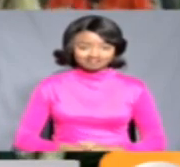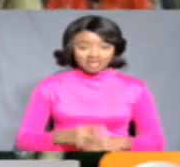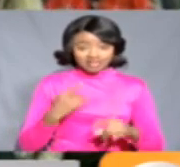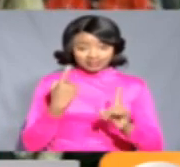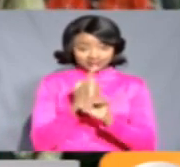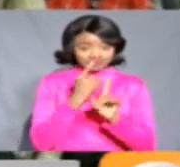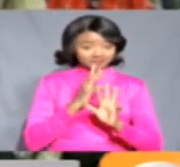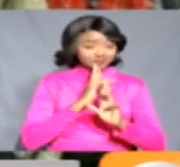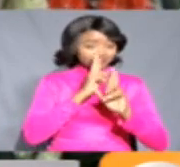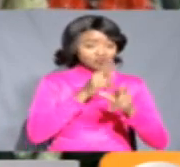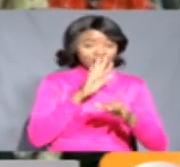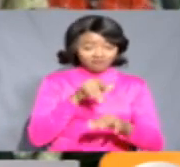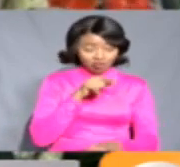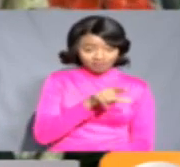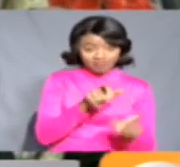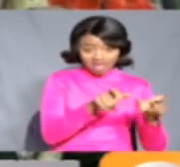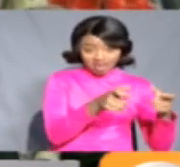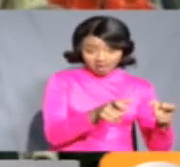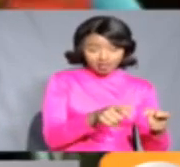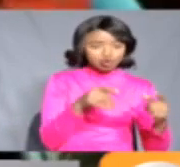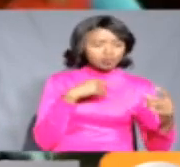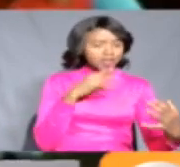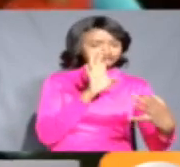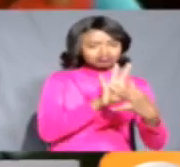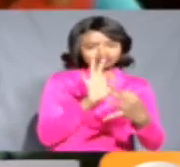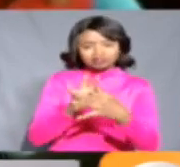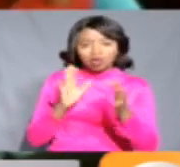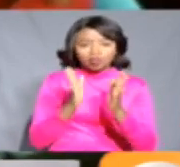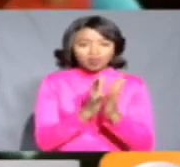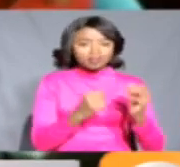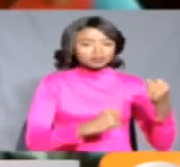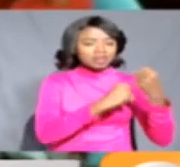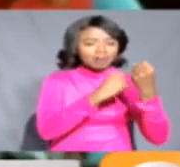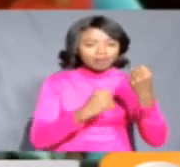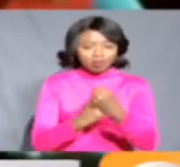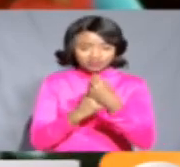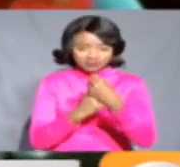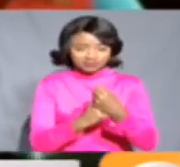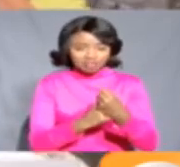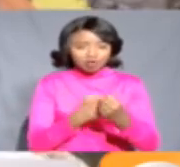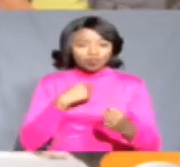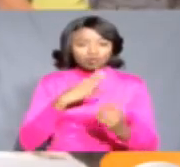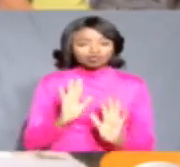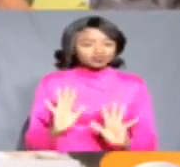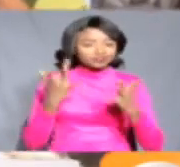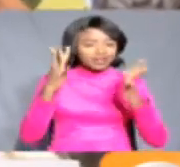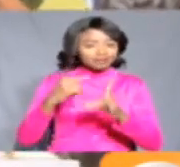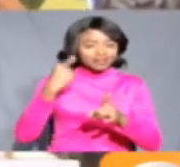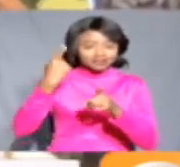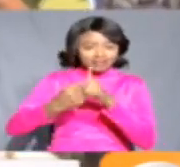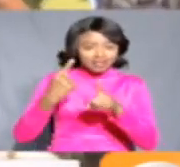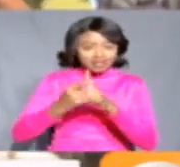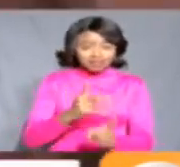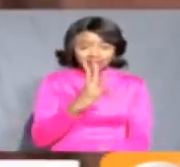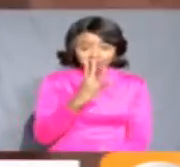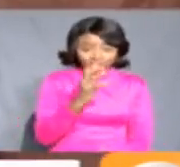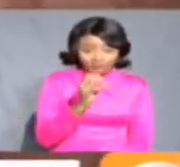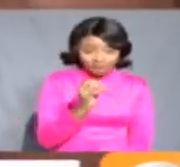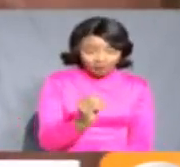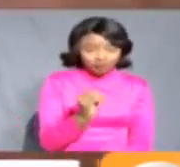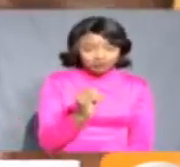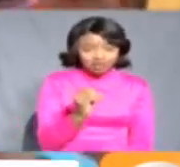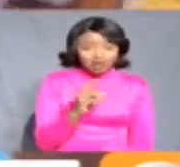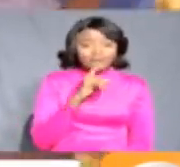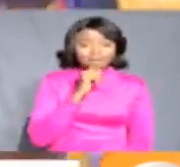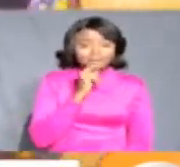Watangazaji wa kituo cha Chamgei waliungana na mashabiki wao katika uwanja wa Kapkatet kuadhimisha miaka 40 ya usanii wa mwanamuziki